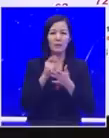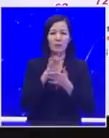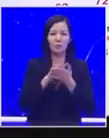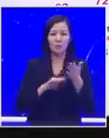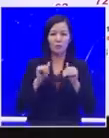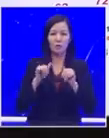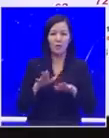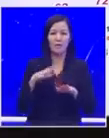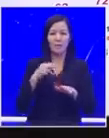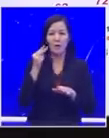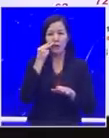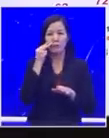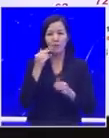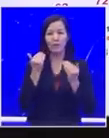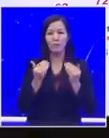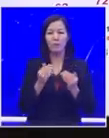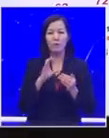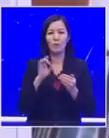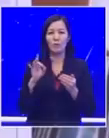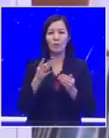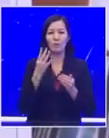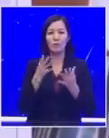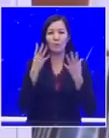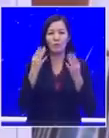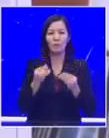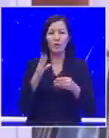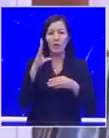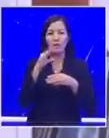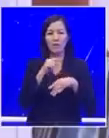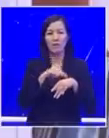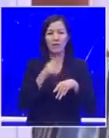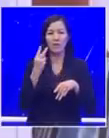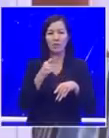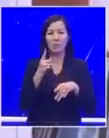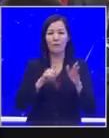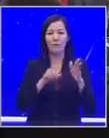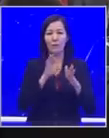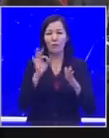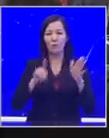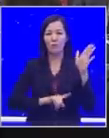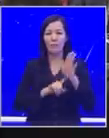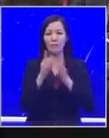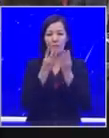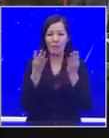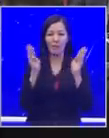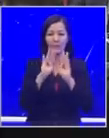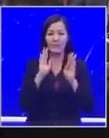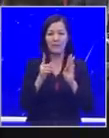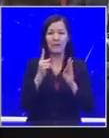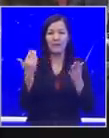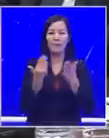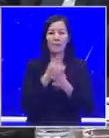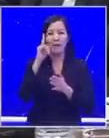қабылдады. Ал Шымкентте бүгін сәуірдің 4 күні 21:00-ден бастап карантин енгізіледі. Және бір